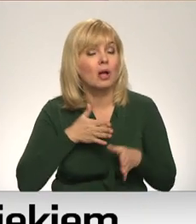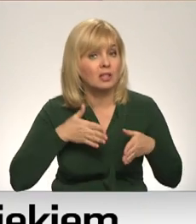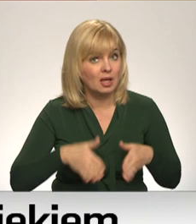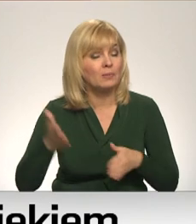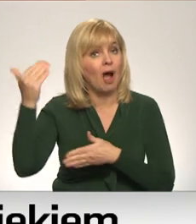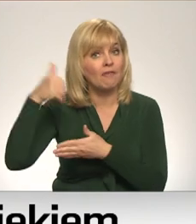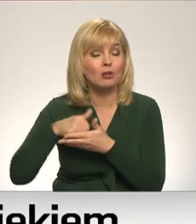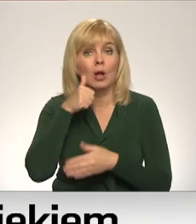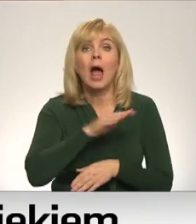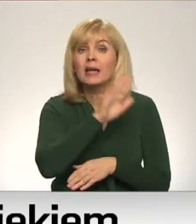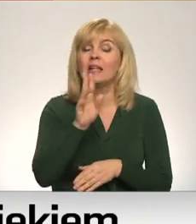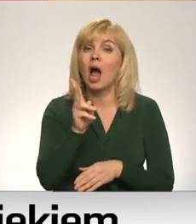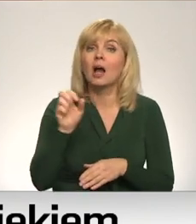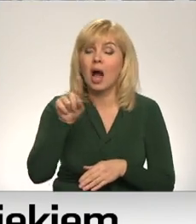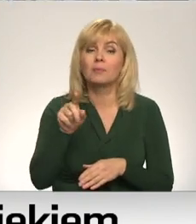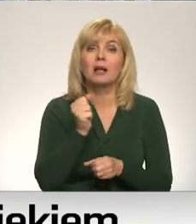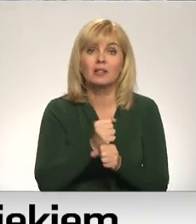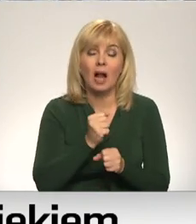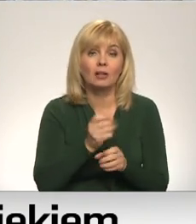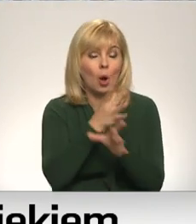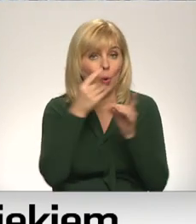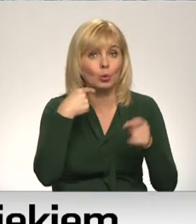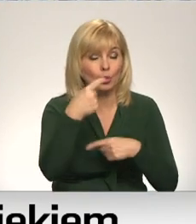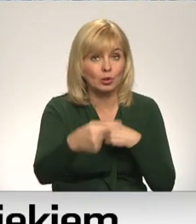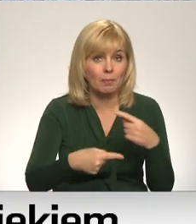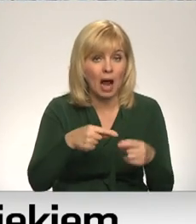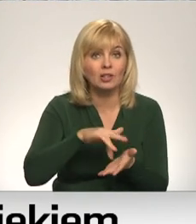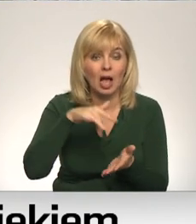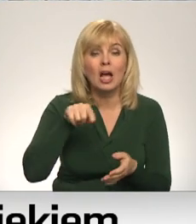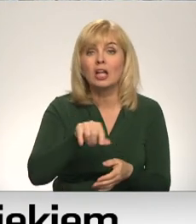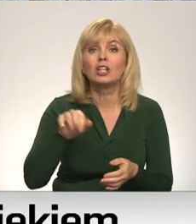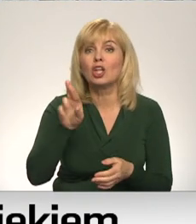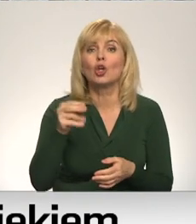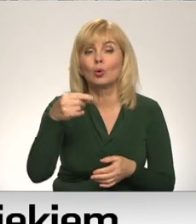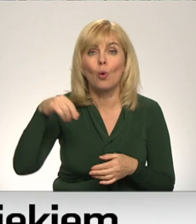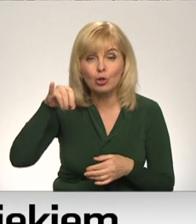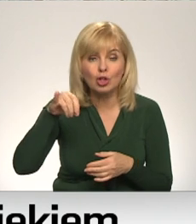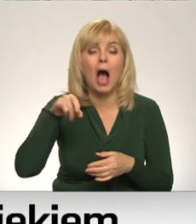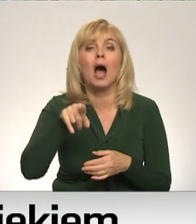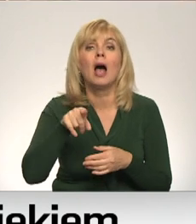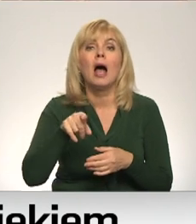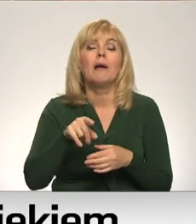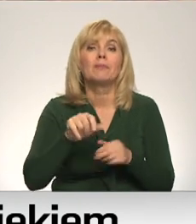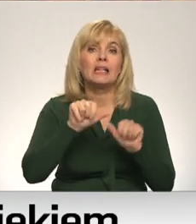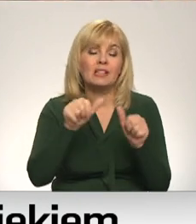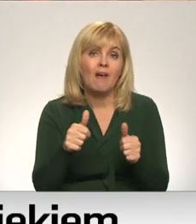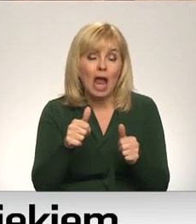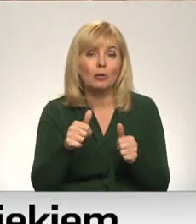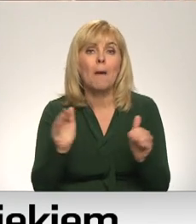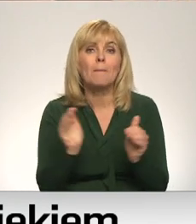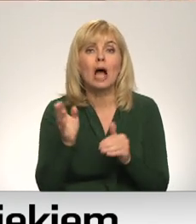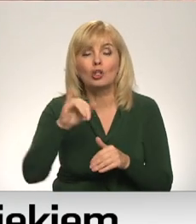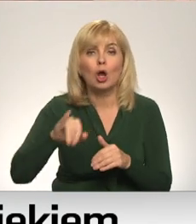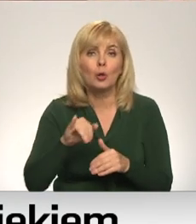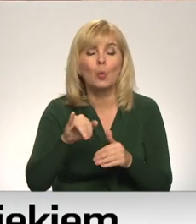vēsture. Ikdienā Kaspars strādā kultūras mantojuma centrā Tīnožu muiža, kur izveidota Mazās Jūglas kaujā veltīta ekspozīcija. Un šogad pie